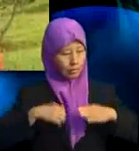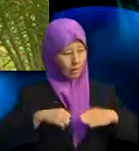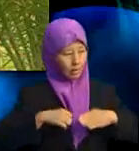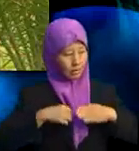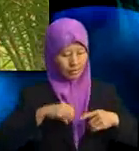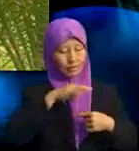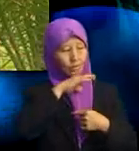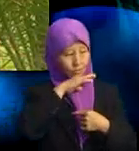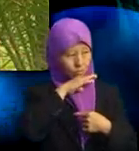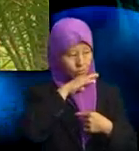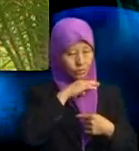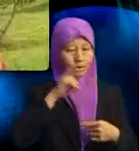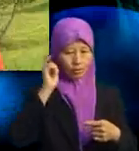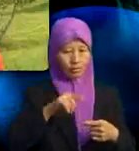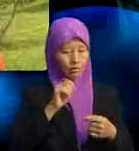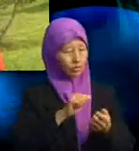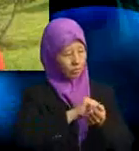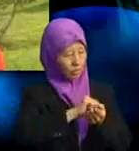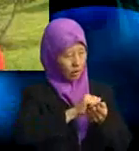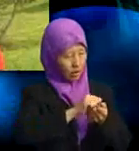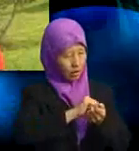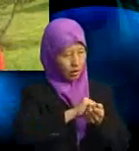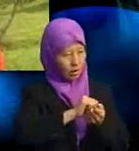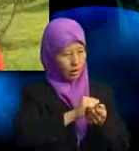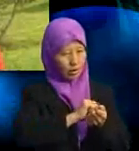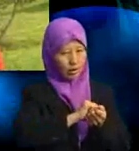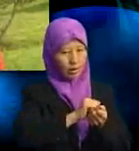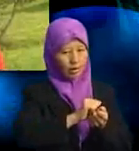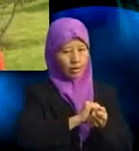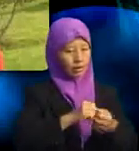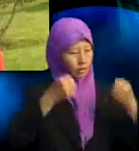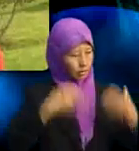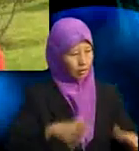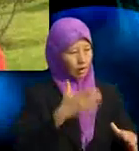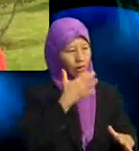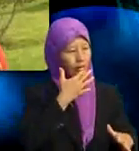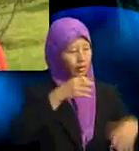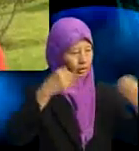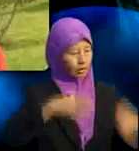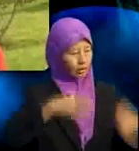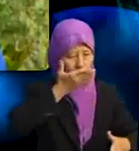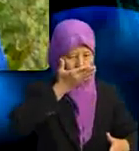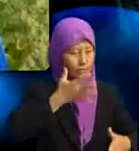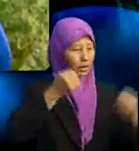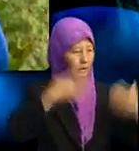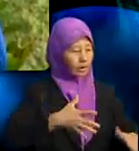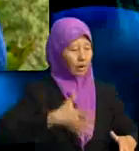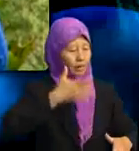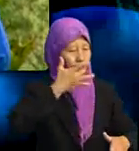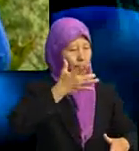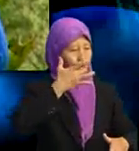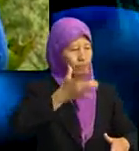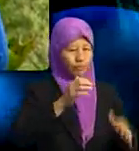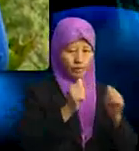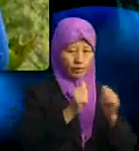Bahagian dan pakaian yang terkena najis tu mestilah dibasuh sehingga hilang warna, bau